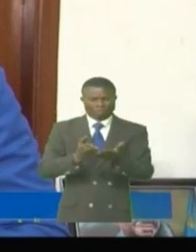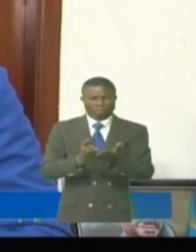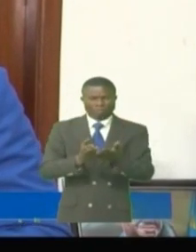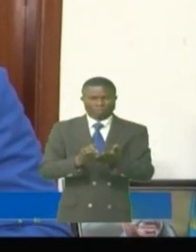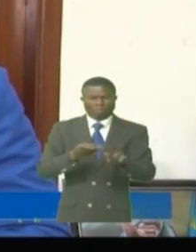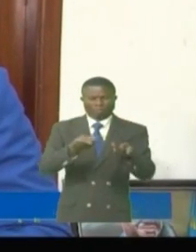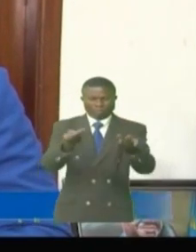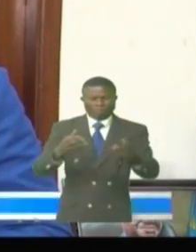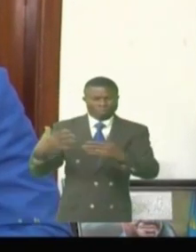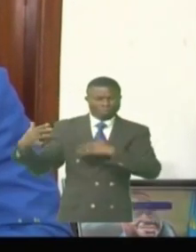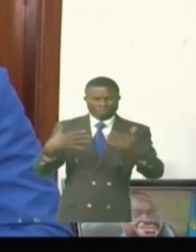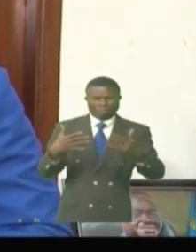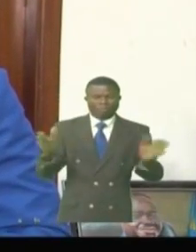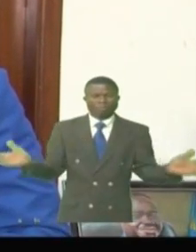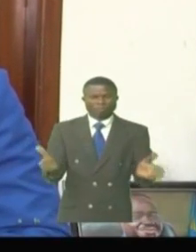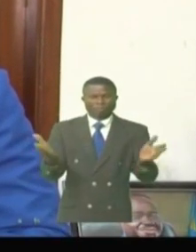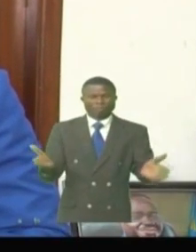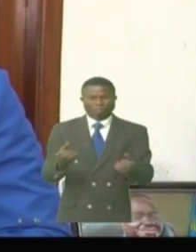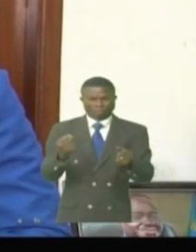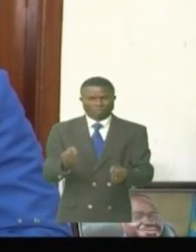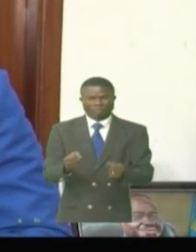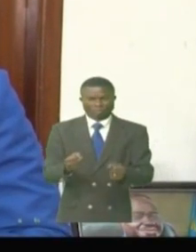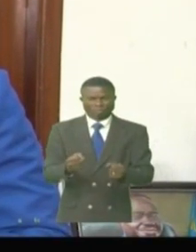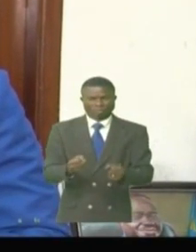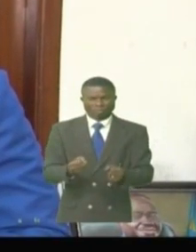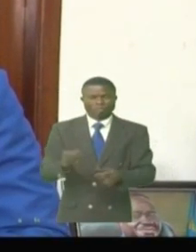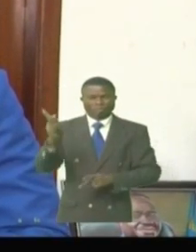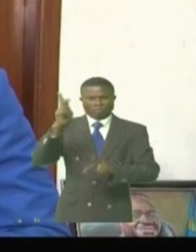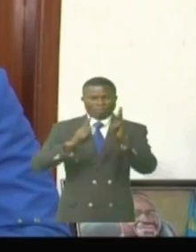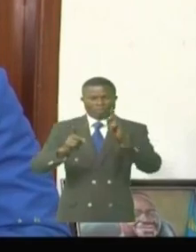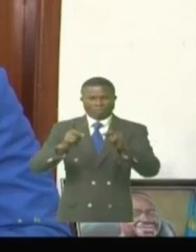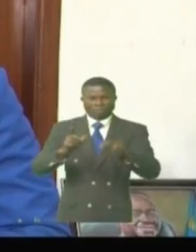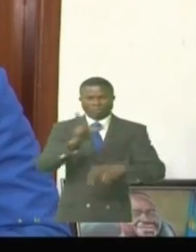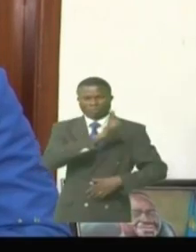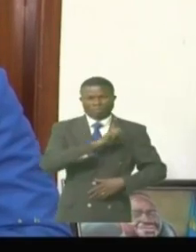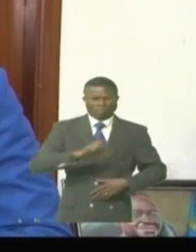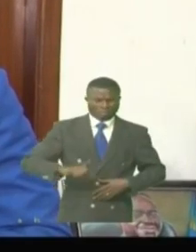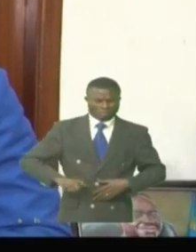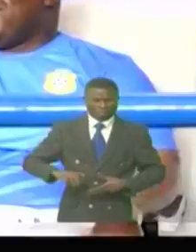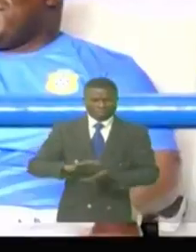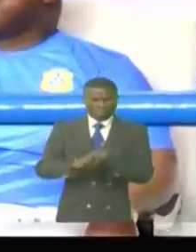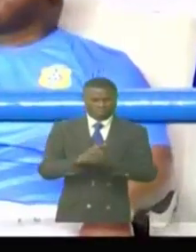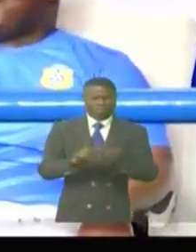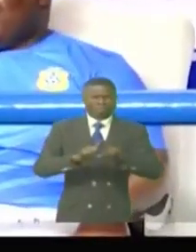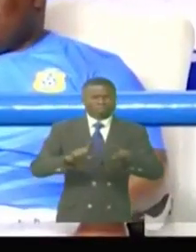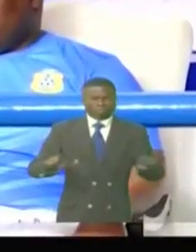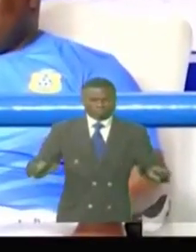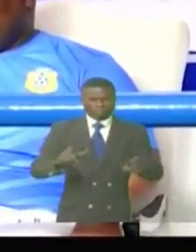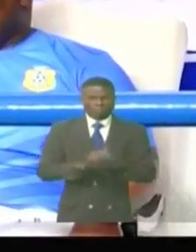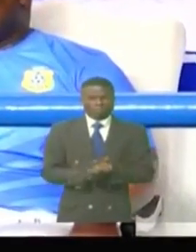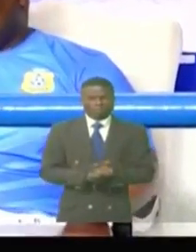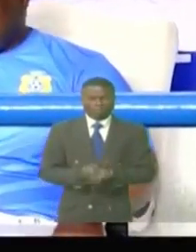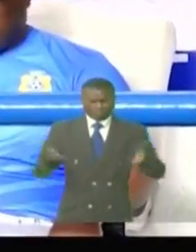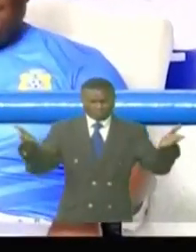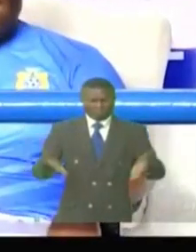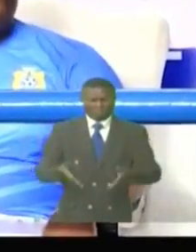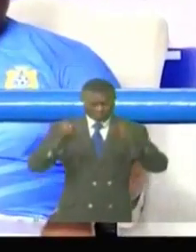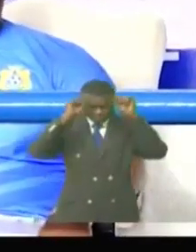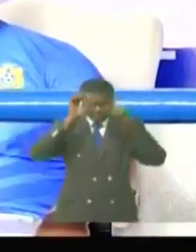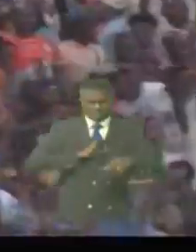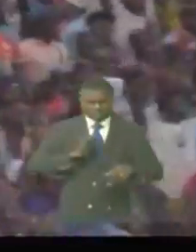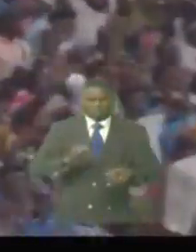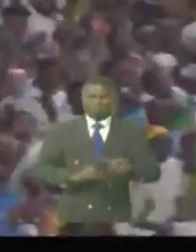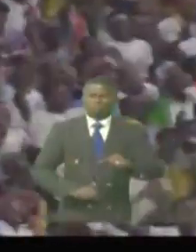bataille, la motivation des combattants devient tout à fait différente. Sa présence a